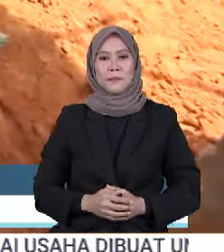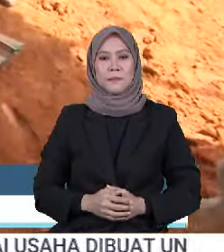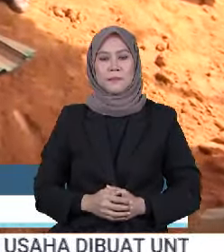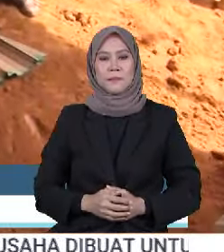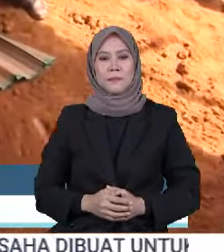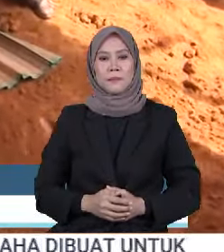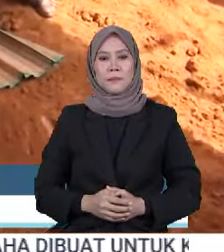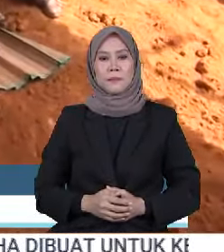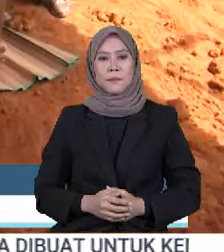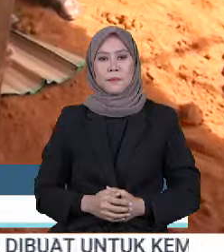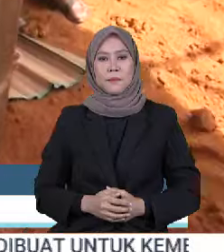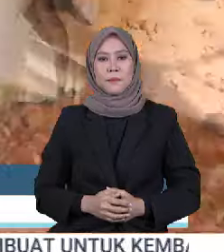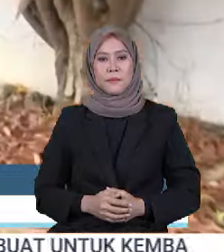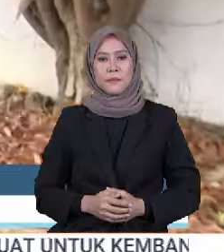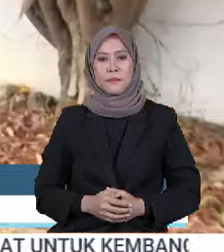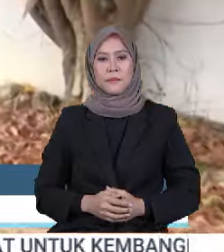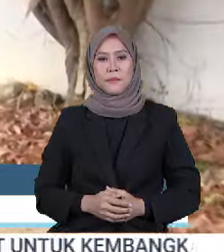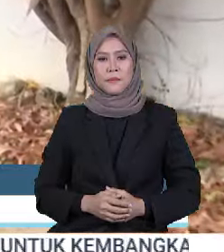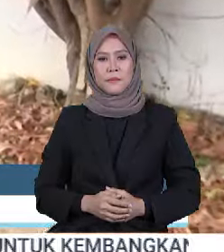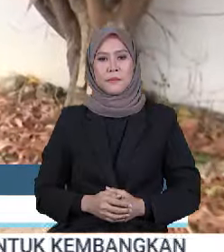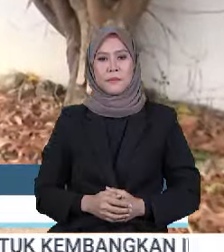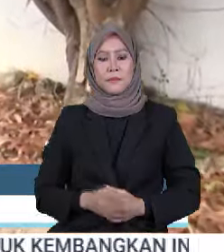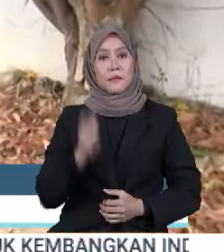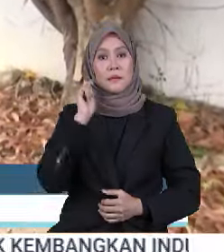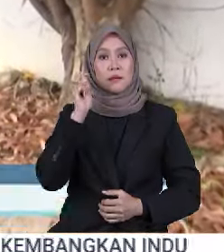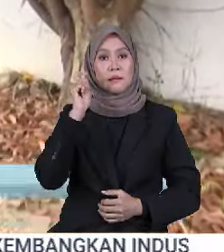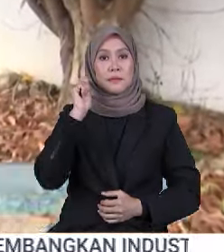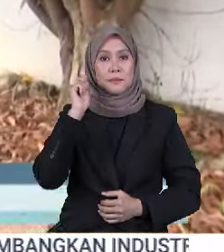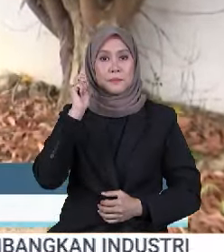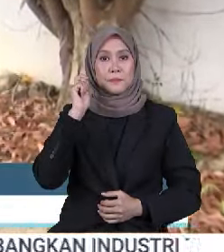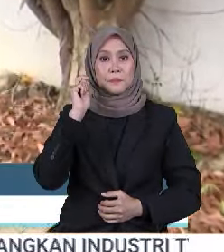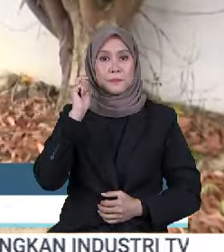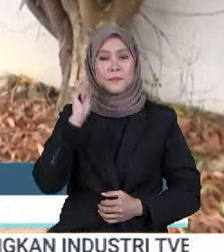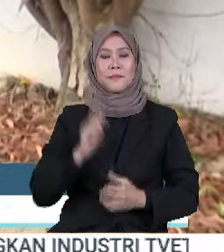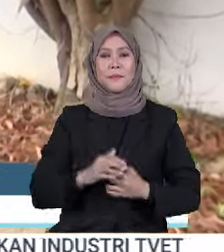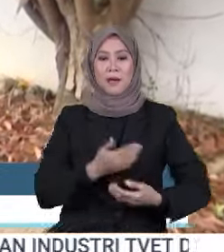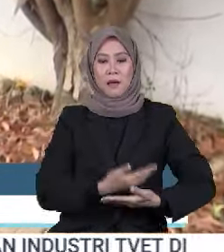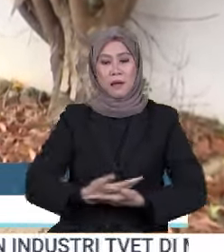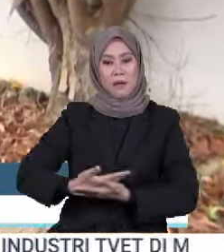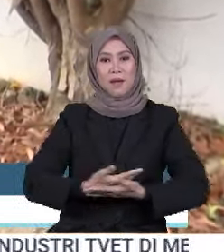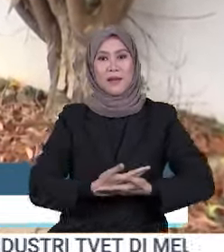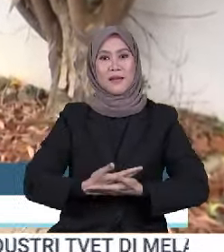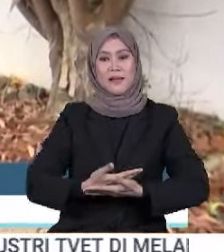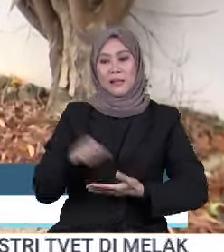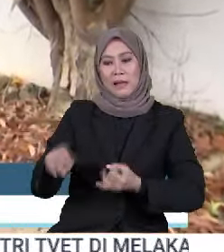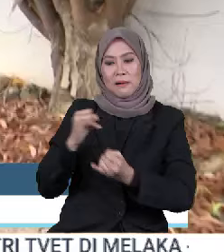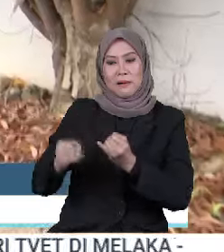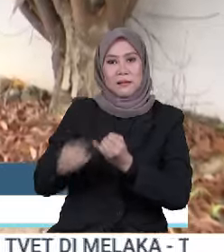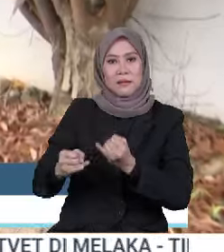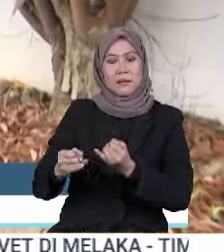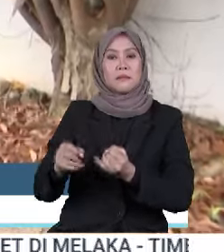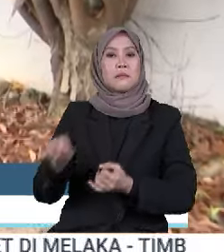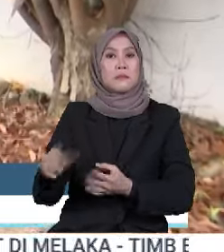wahai saudari Nur Syafinas Naura. Macam tadi, pasal anak arwah yang bongsu tu kami pun dapat